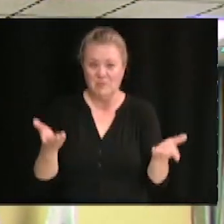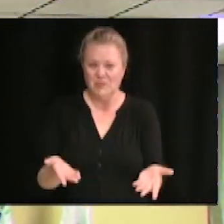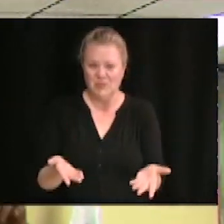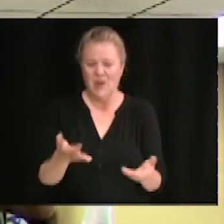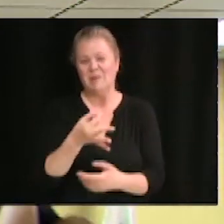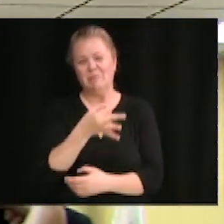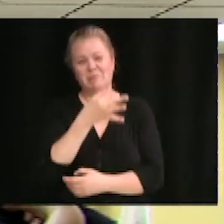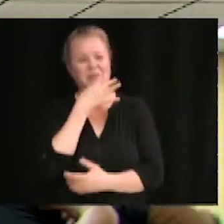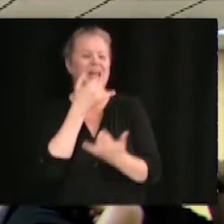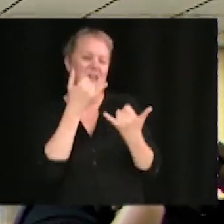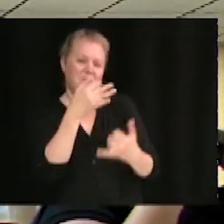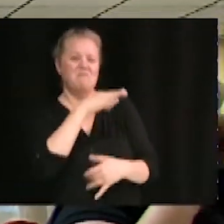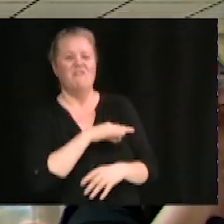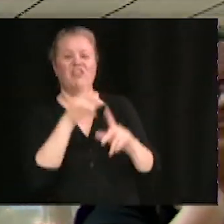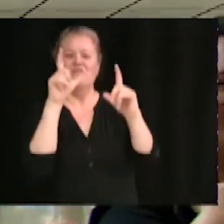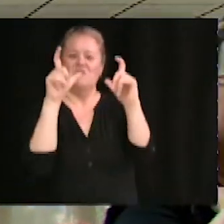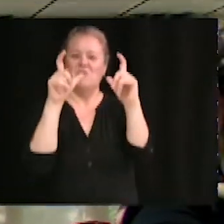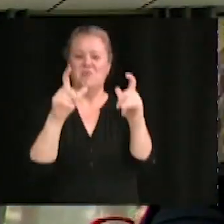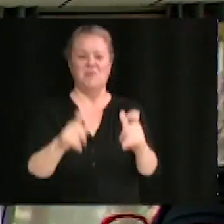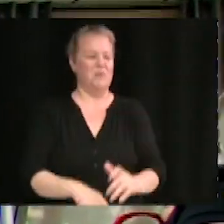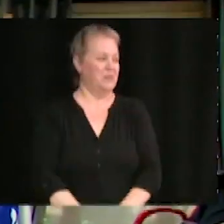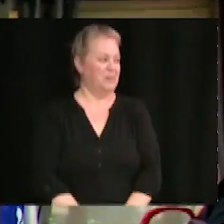nous permettre ça. me fait plaisir.